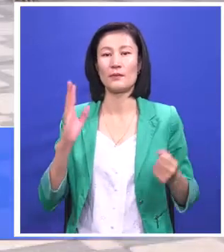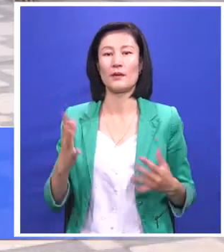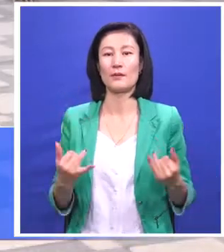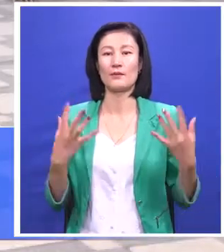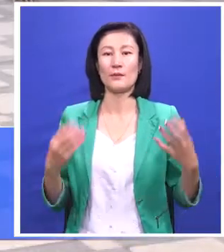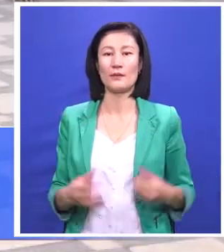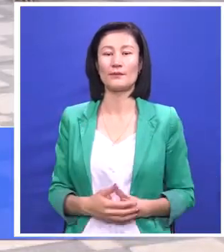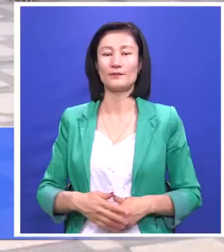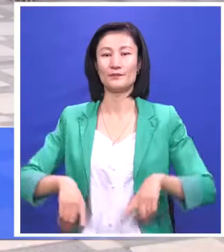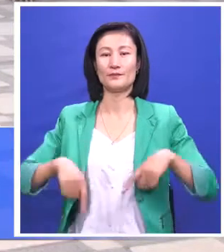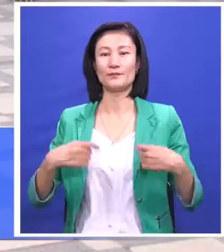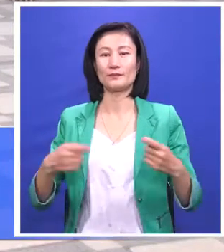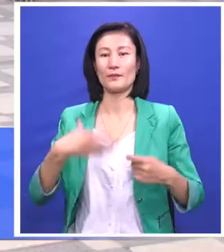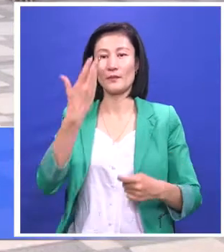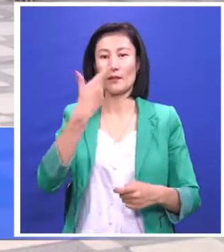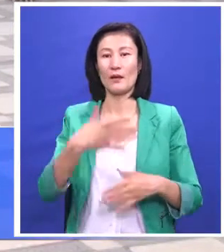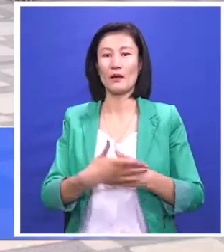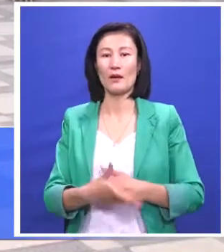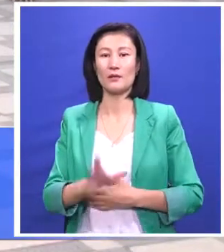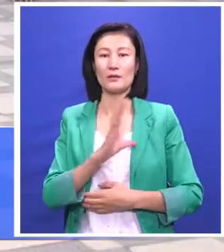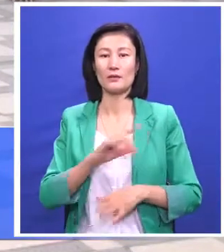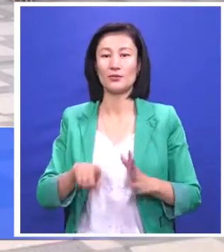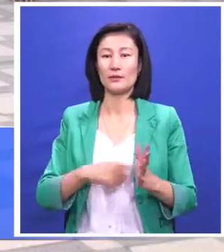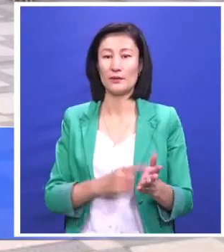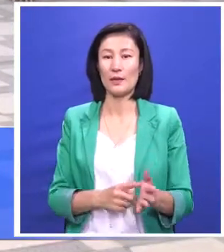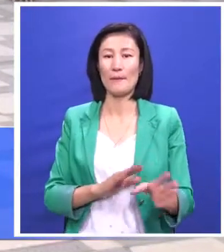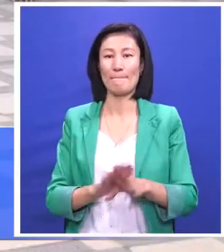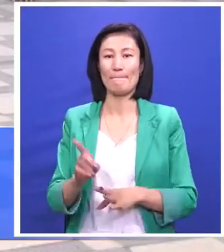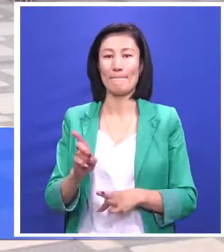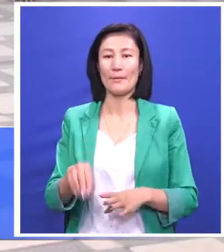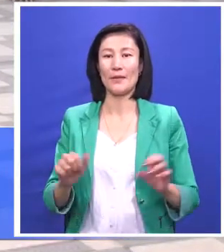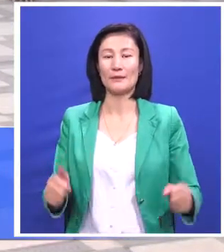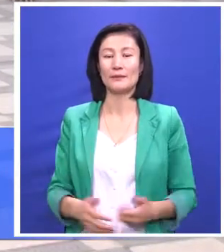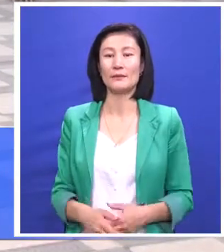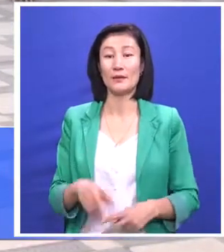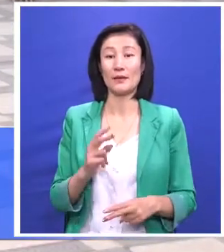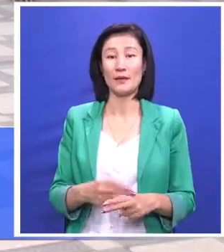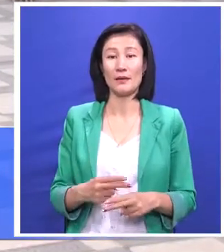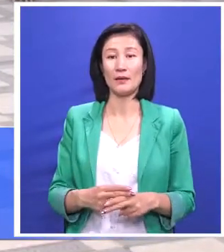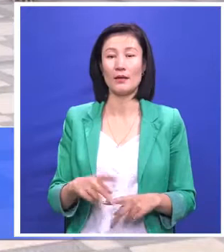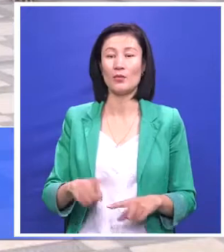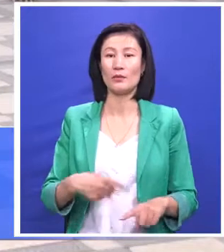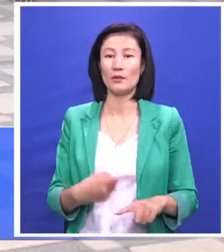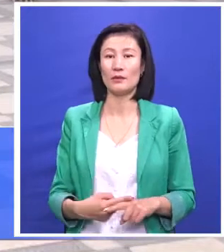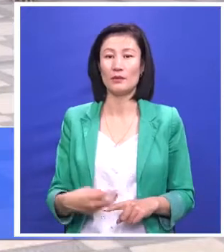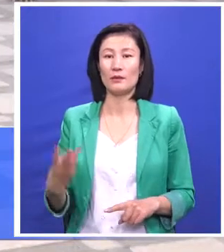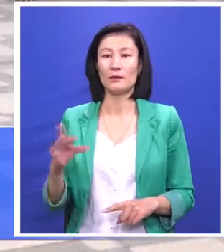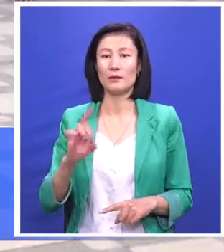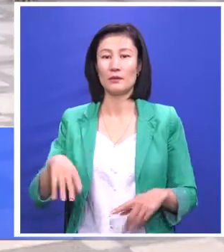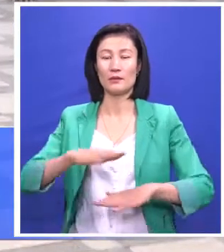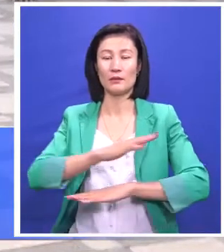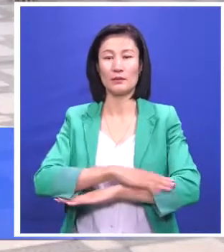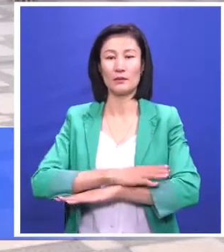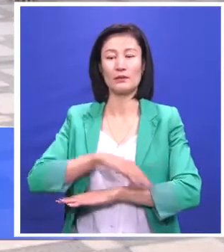бүгінгі салтанатты түрде ашып отырмыз. Бұл ұсынысты біздің аталарымыз, ел ағаларымыз, бұл